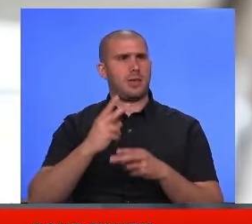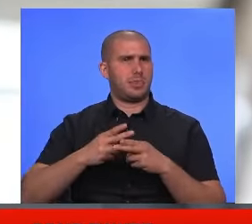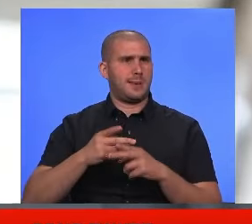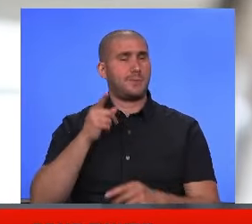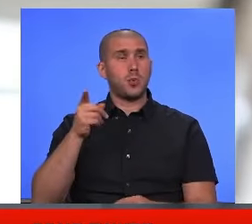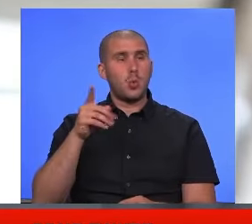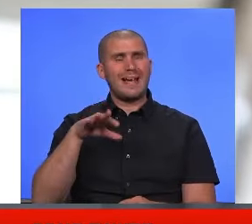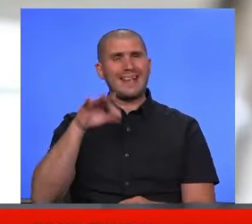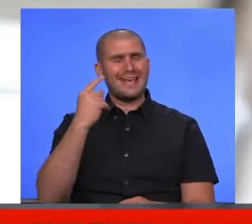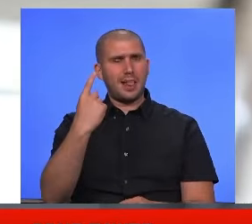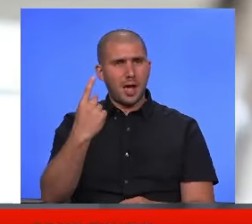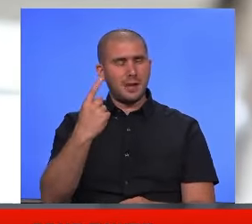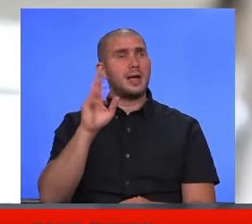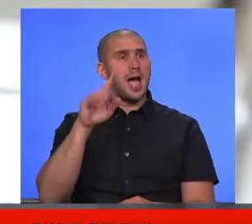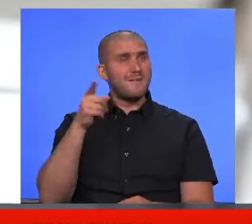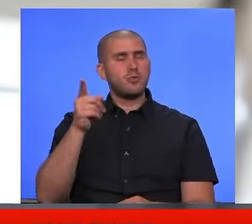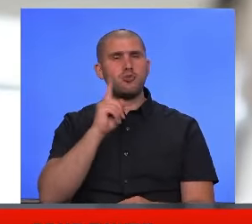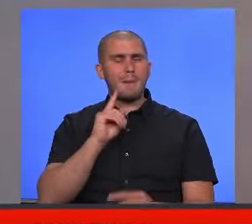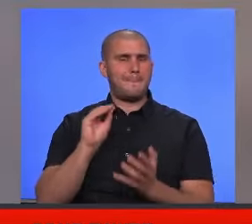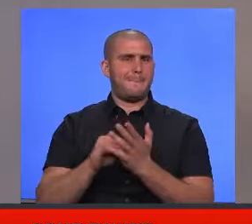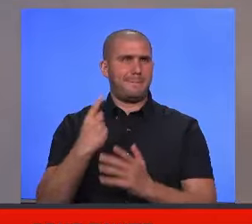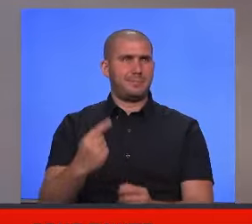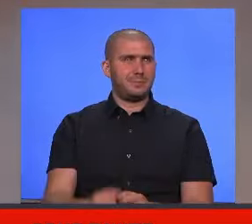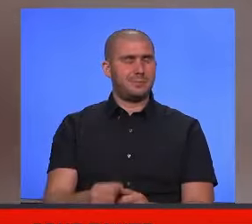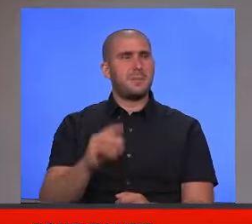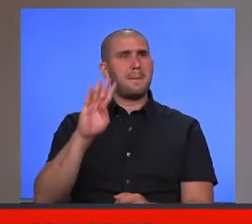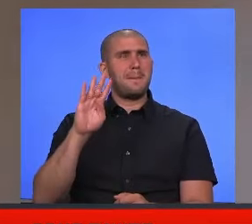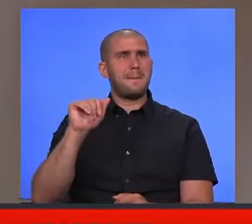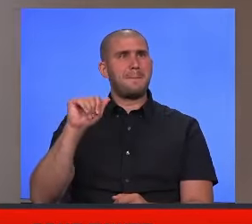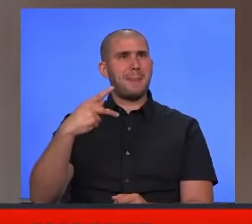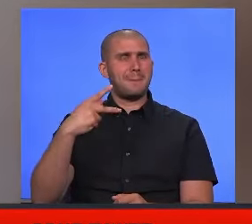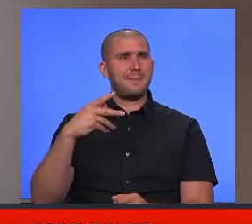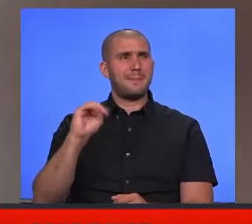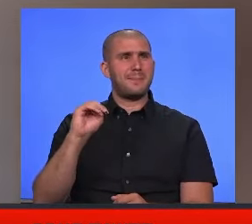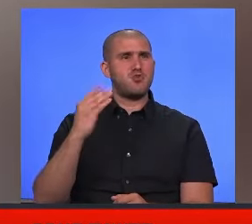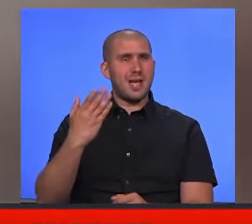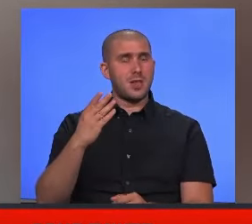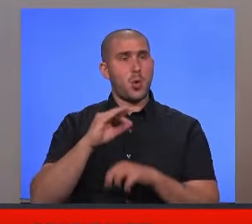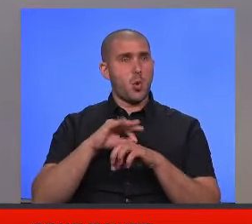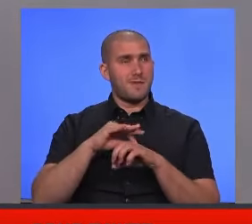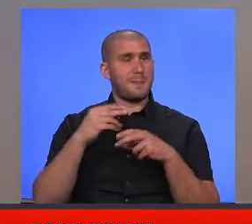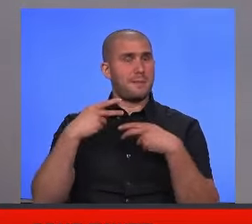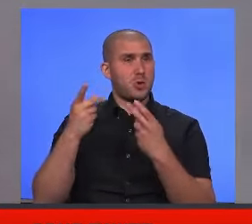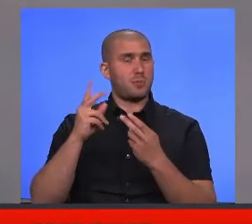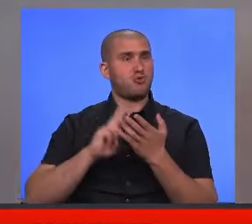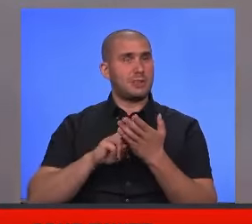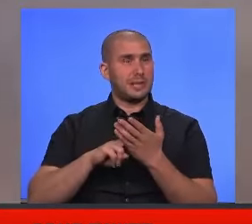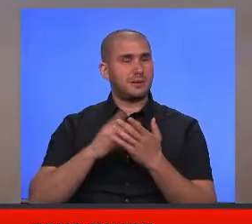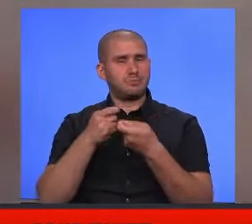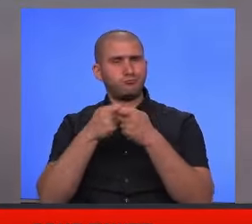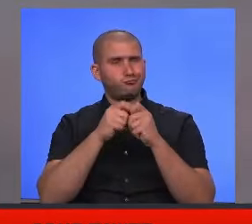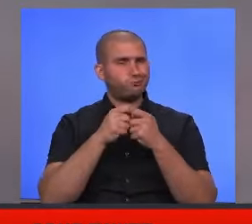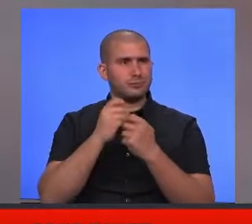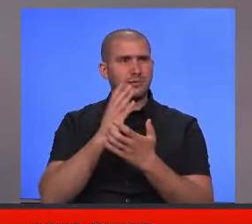זה שגילה אותה, והיא אפילו קרויה על שמו, דוקטור בפ ממישיגן. הרופאים בבית החולים שערי צדק יצרו איתו